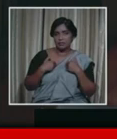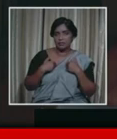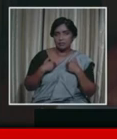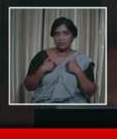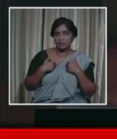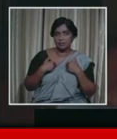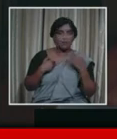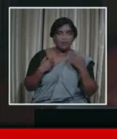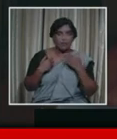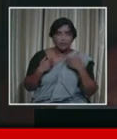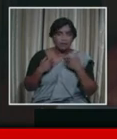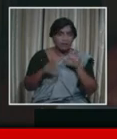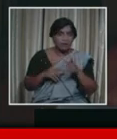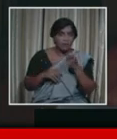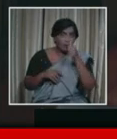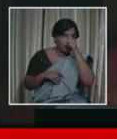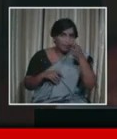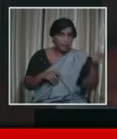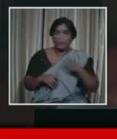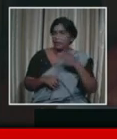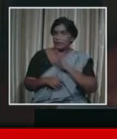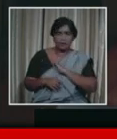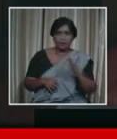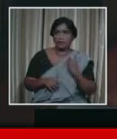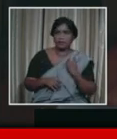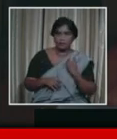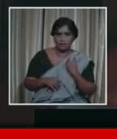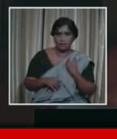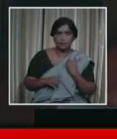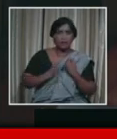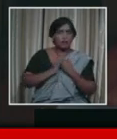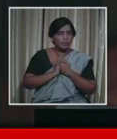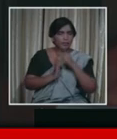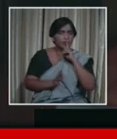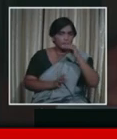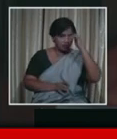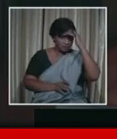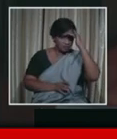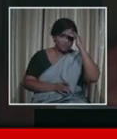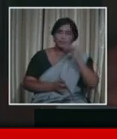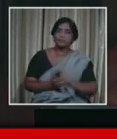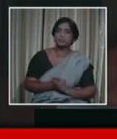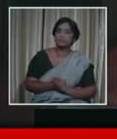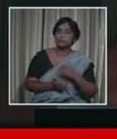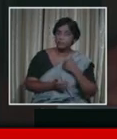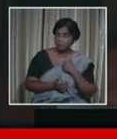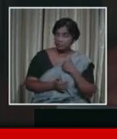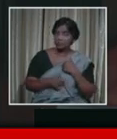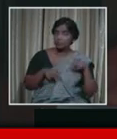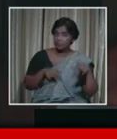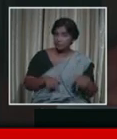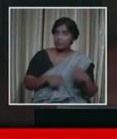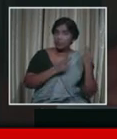ame mama api satta pahak kuat mekem wanca kerlane karo kata naik katumani mama mei mei